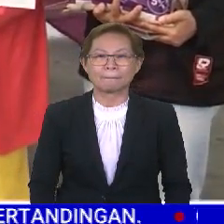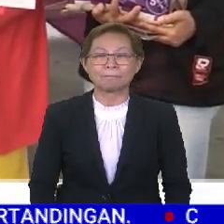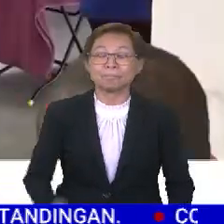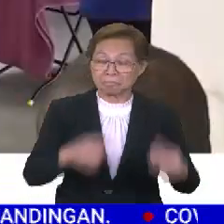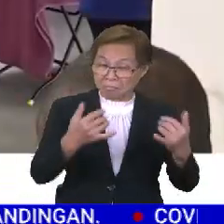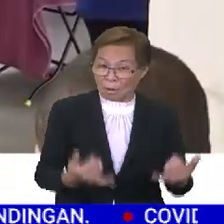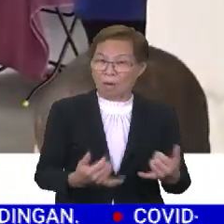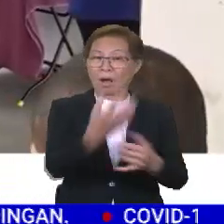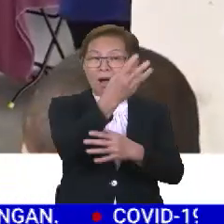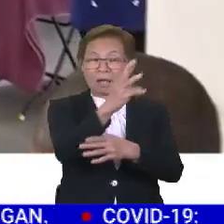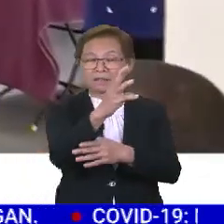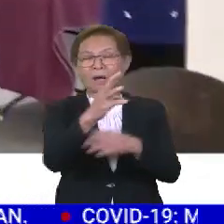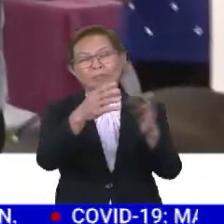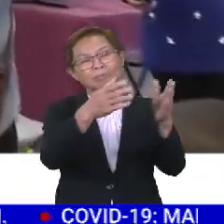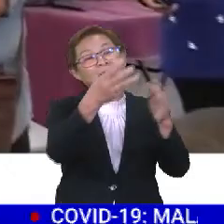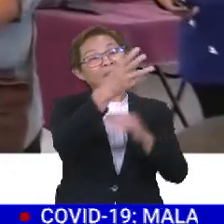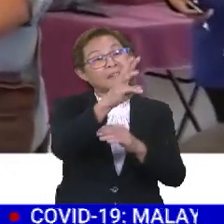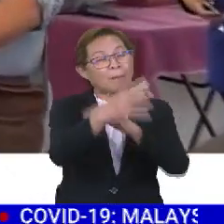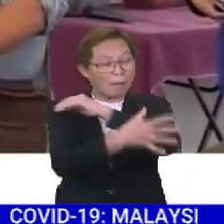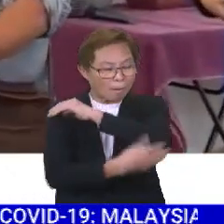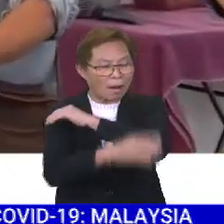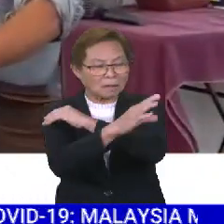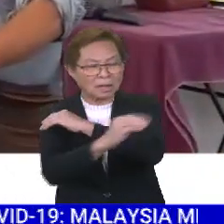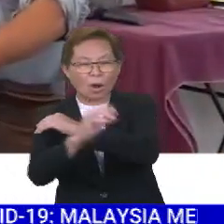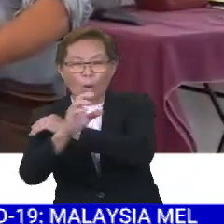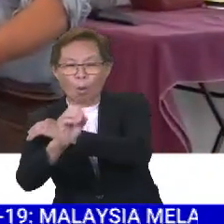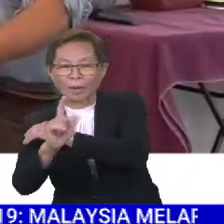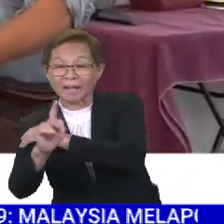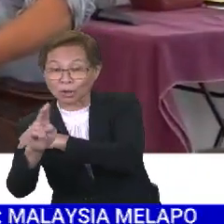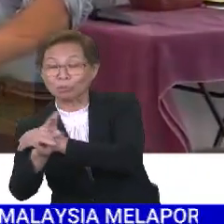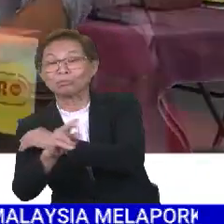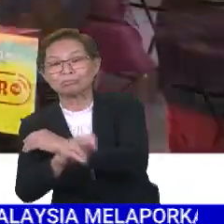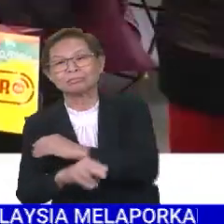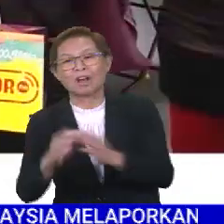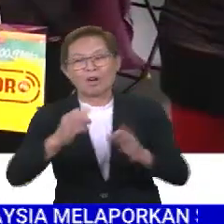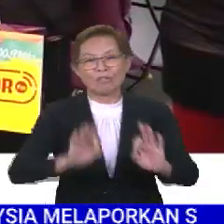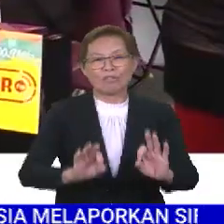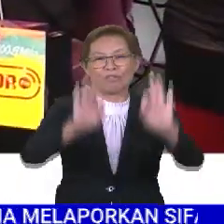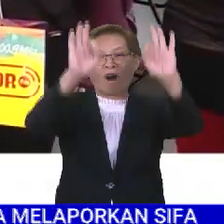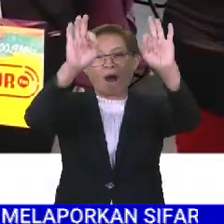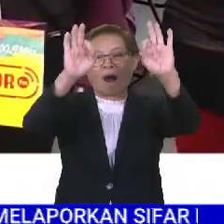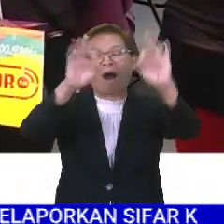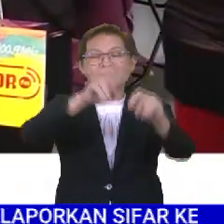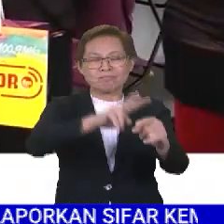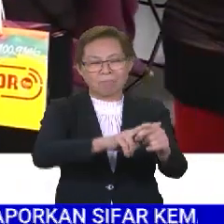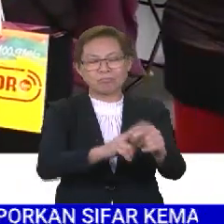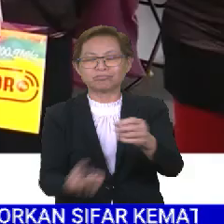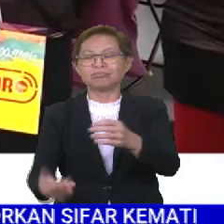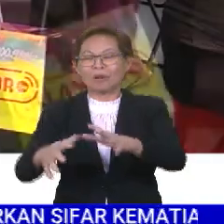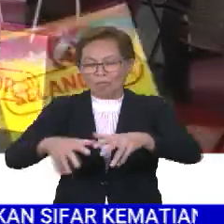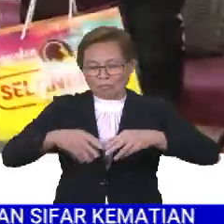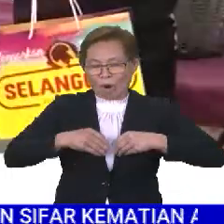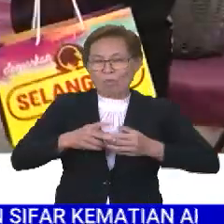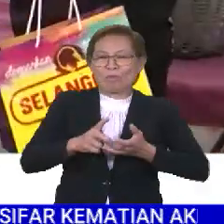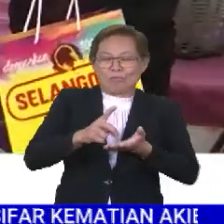Kali ini 16 asnaf dan orang kurang upaya OKU di Flat Sri Perantau Kelang menerima